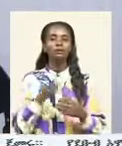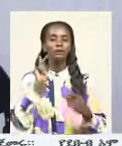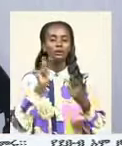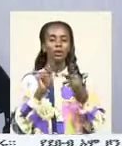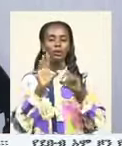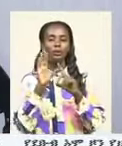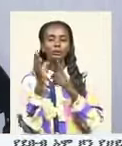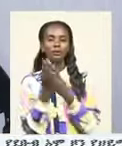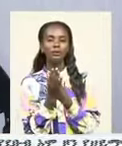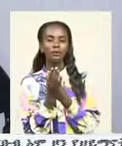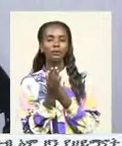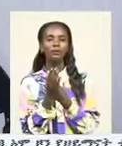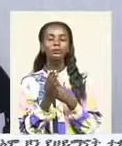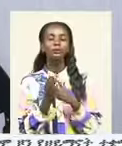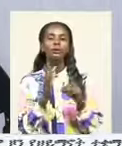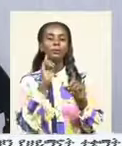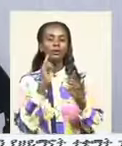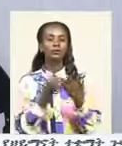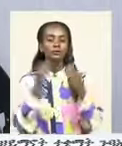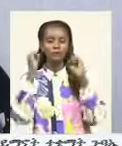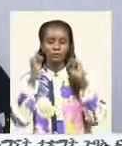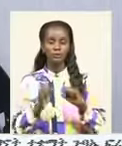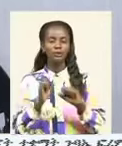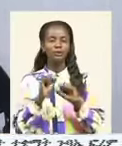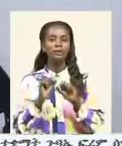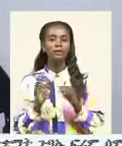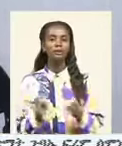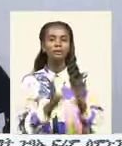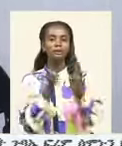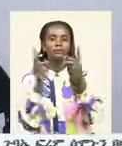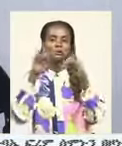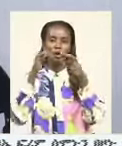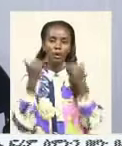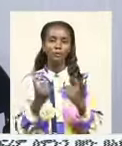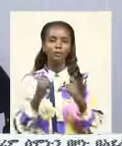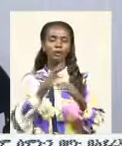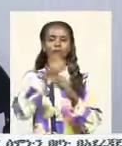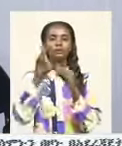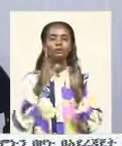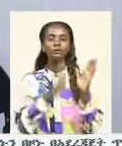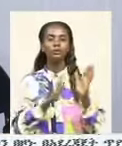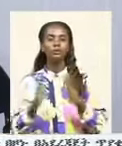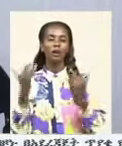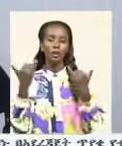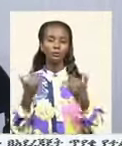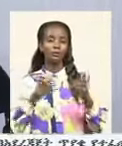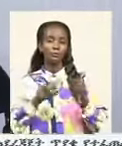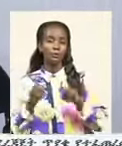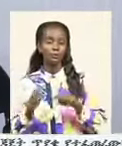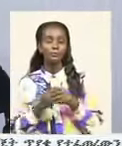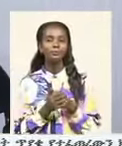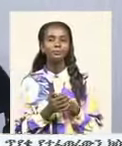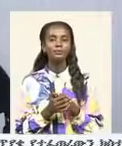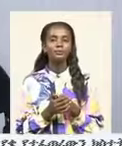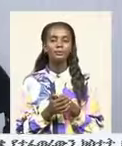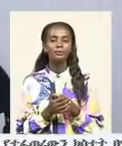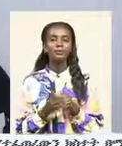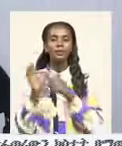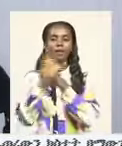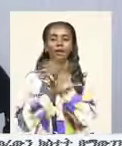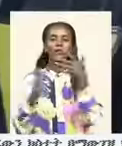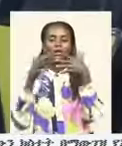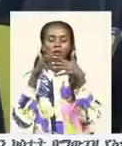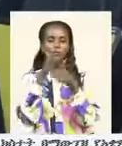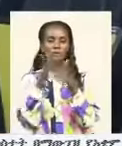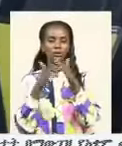ሁኔታ ለማረጋገጥ በሚያስችል መንገድ እስካሁን ድረስ በክልሎች ተዘጋጅቶ አሁን ደግሞ ሀገር አቀፍ